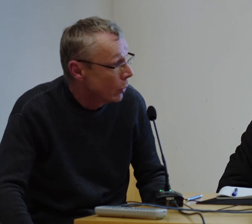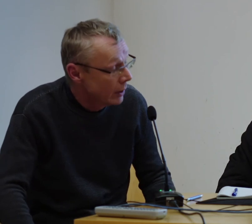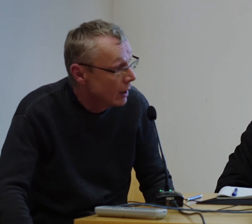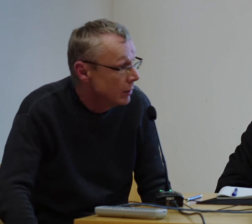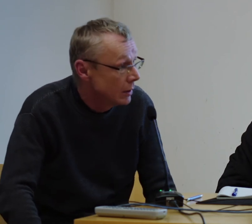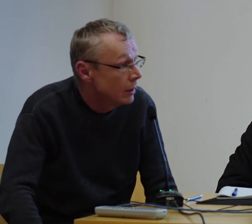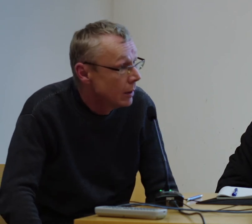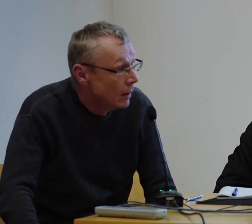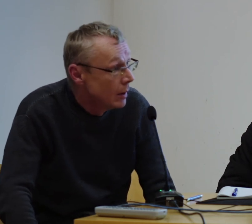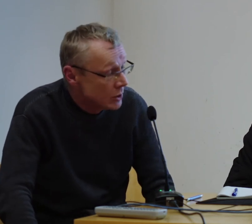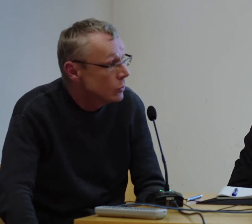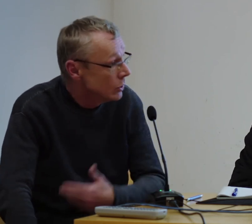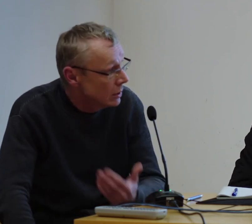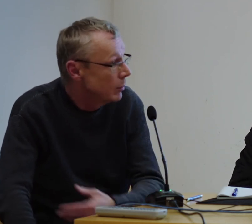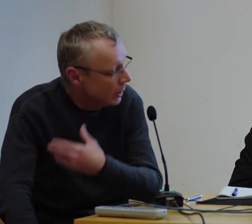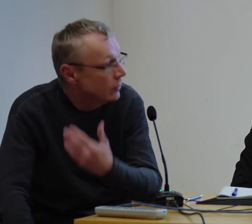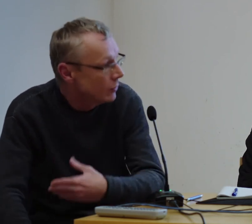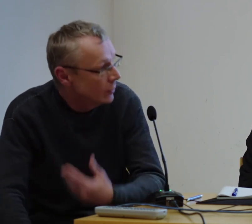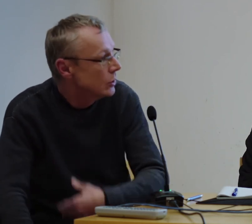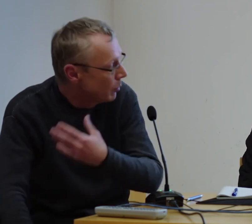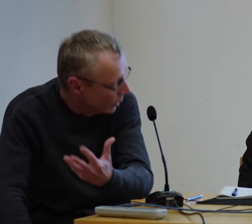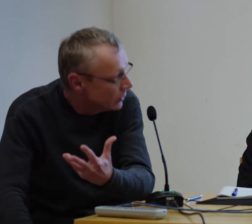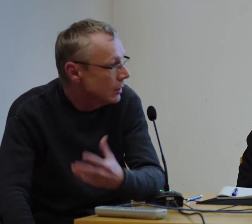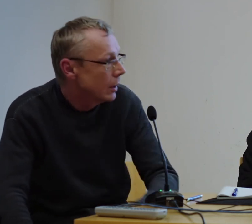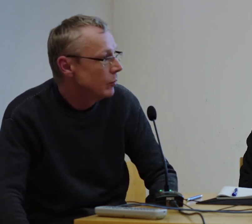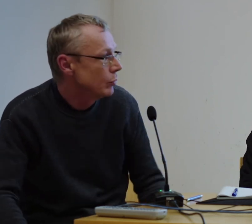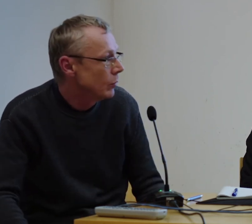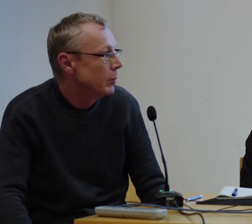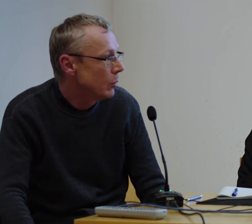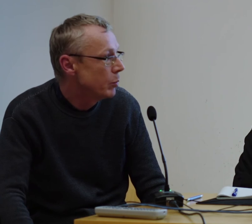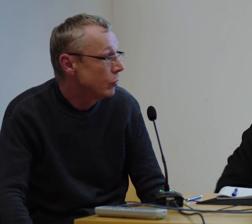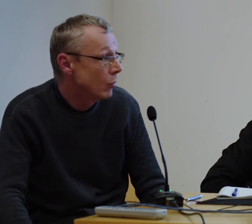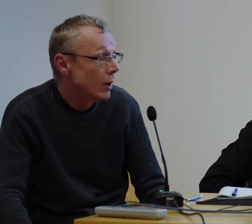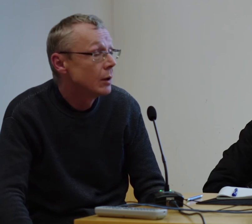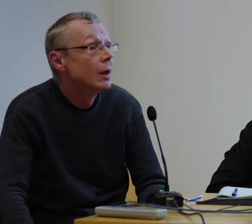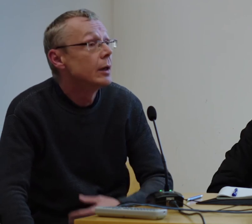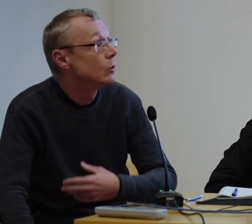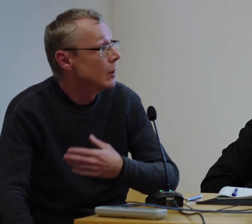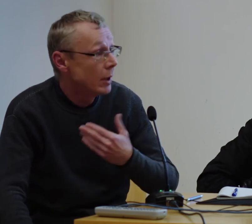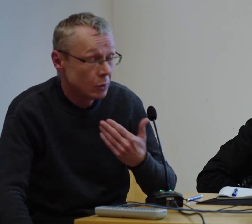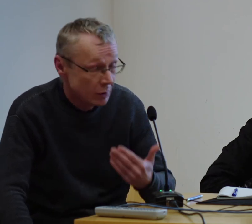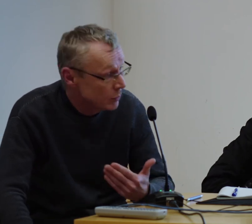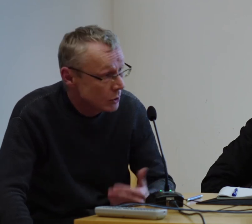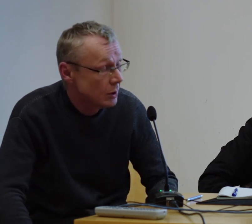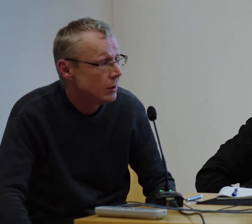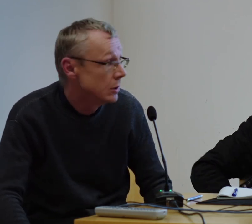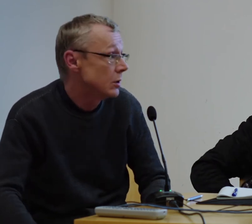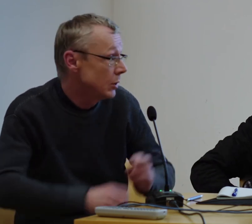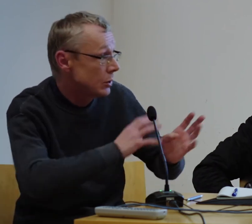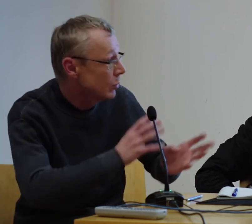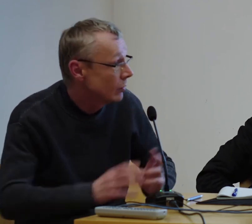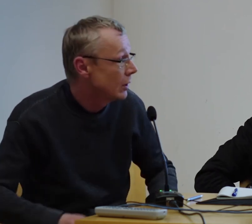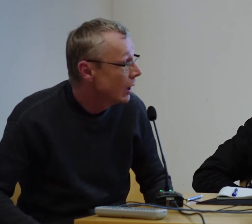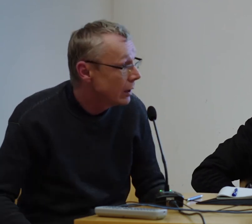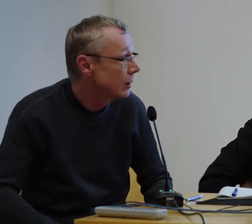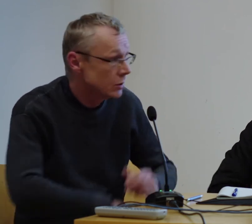znovu projednával, přestože to je téma, který jsem se snažil i politicky nějakým způsobem jakoby posouvat. Je to téma, který jsme řešili i když jsem byl